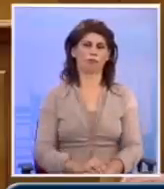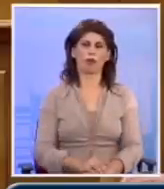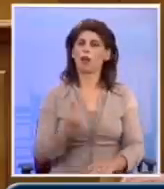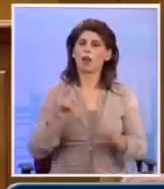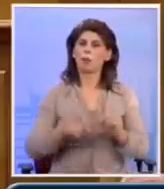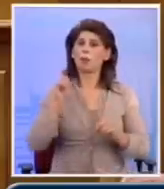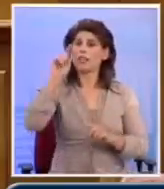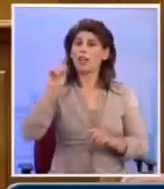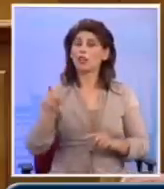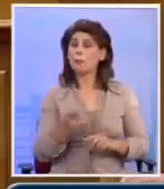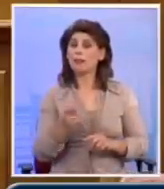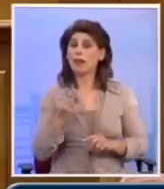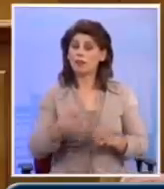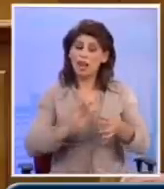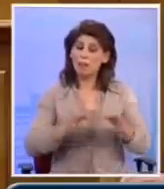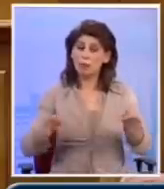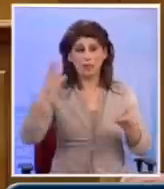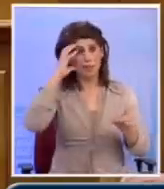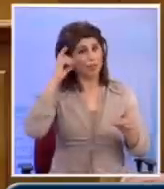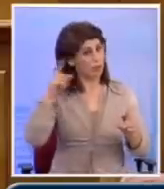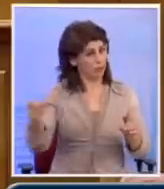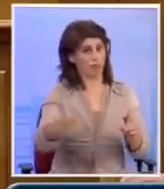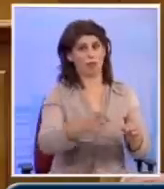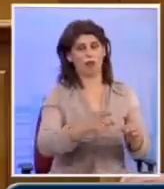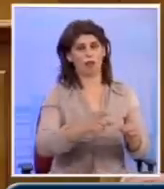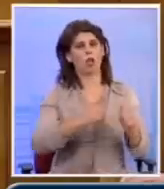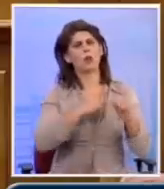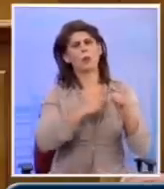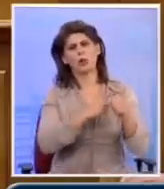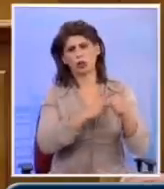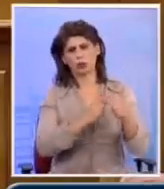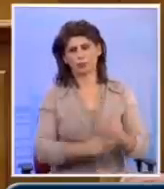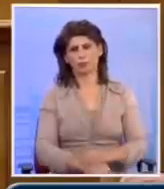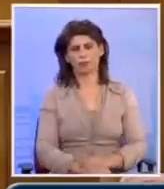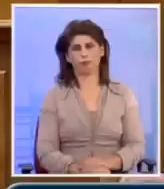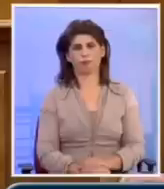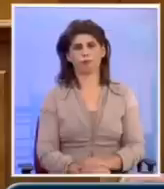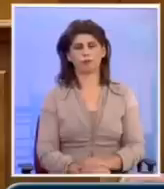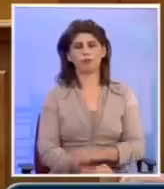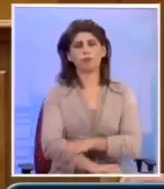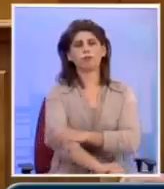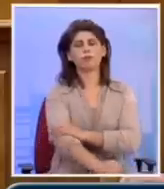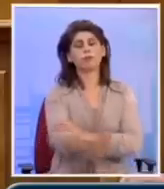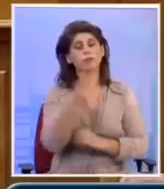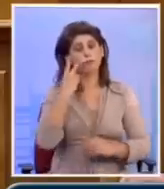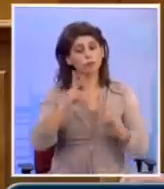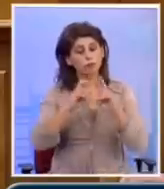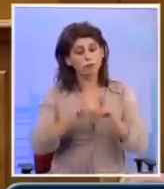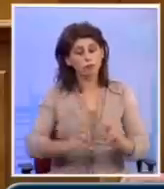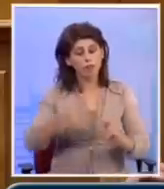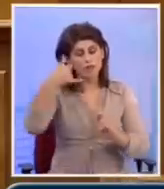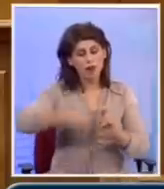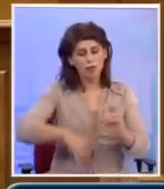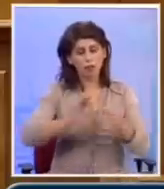αυτά τα ερωτηματικά, κάποιες από αυτές τις λεπτομέρειες. Πρώτον, πρέπει να εξεταστεί σε βάθος και με